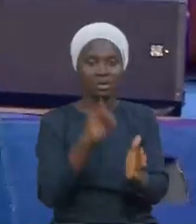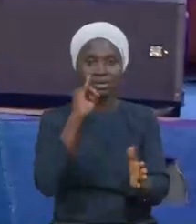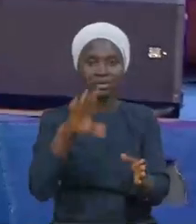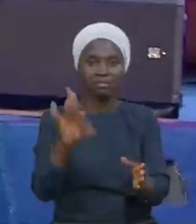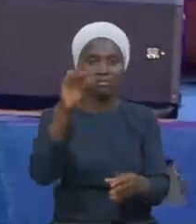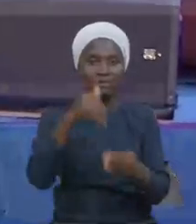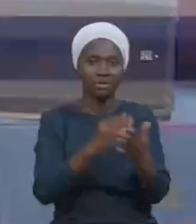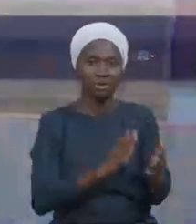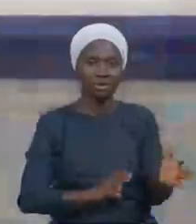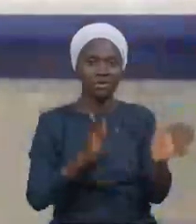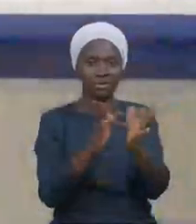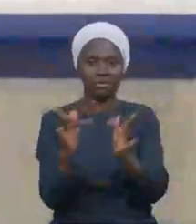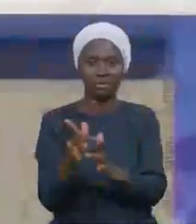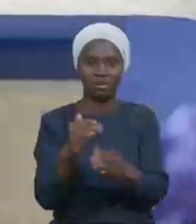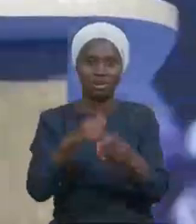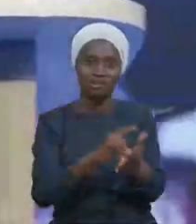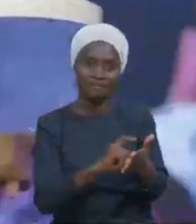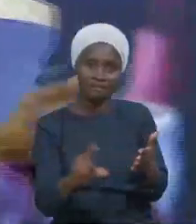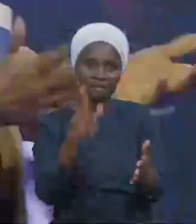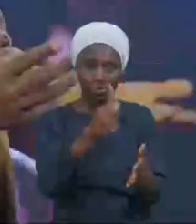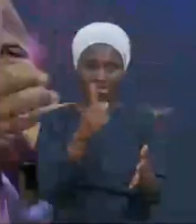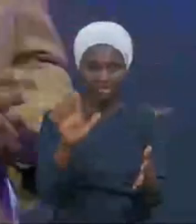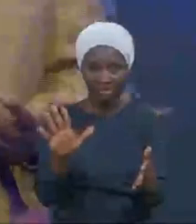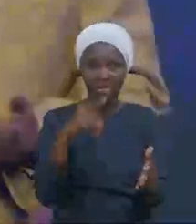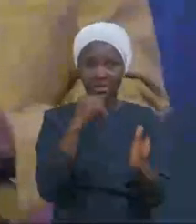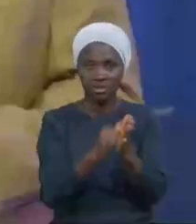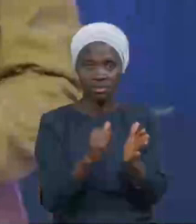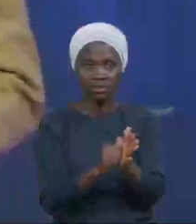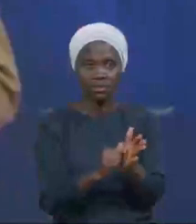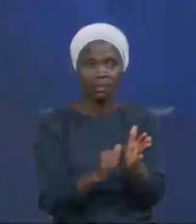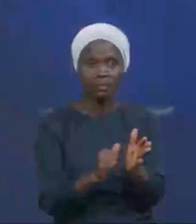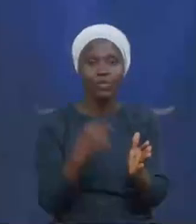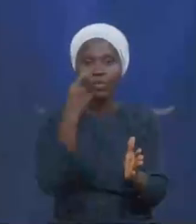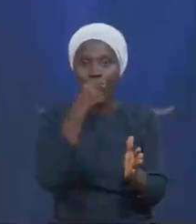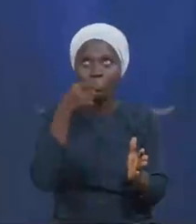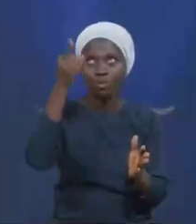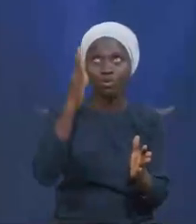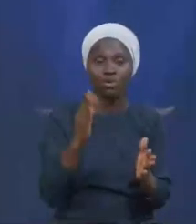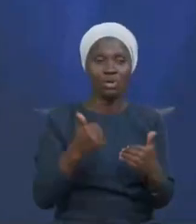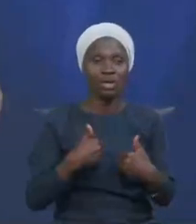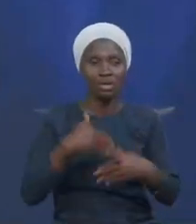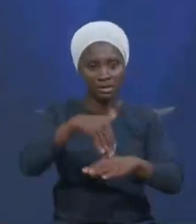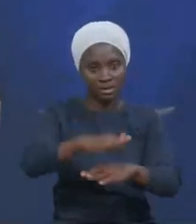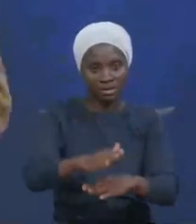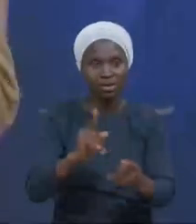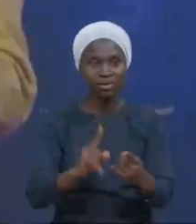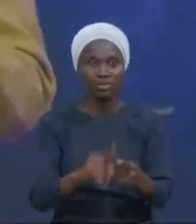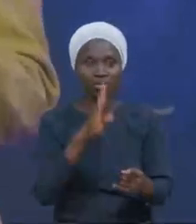Alors dans le verset 25, c'est lui que Dieu a destiné par son